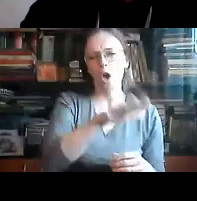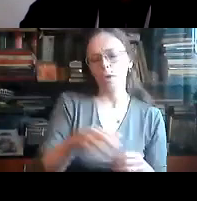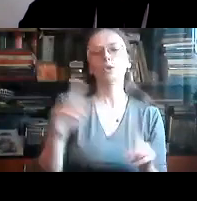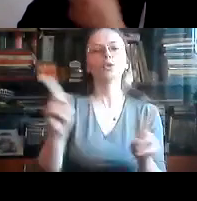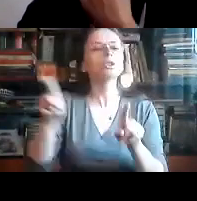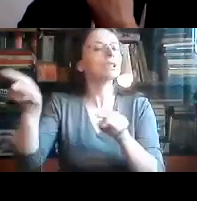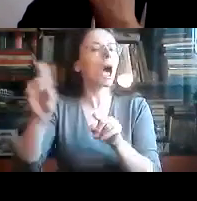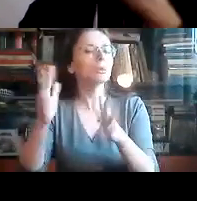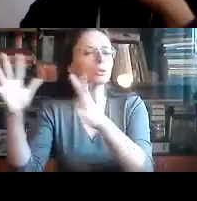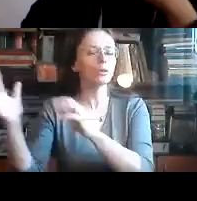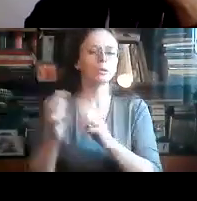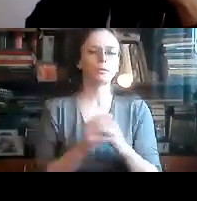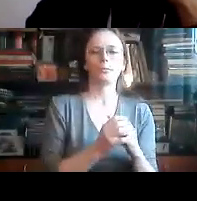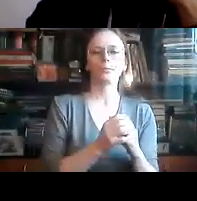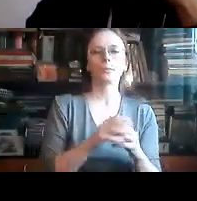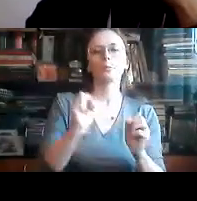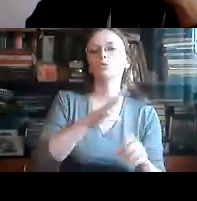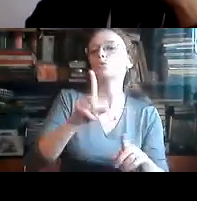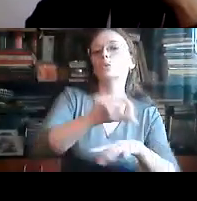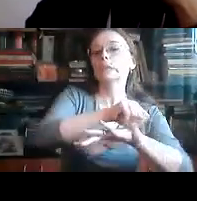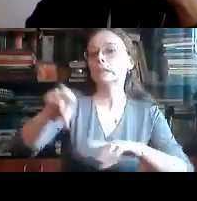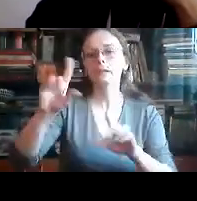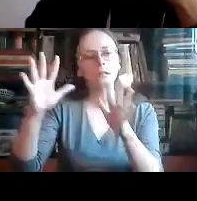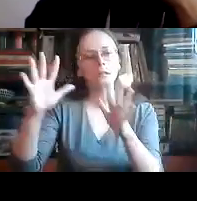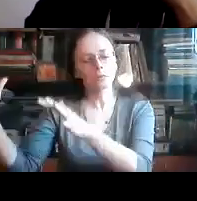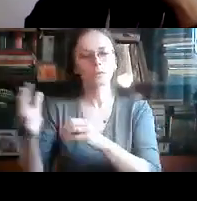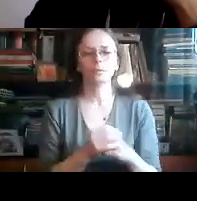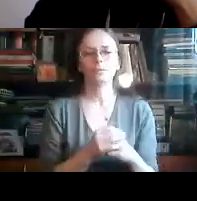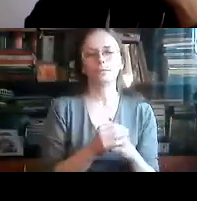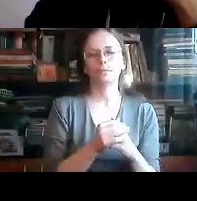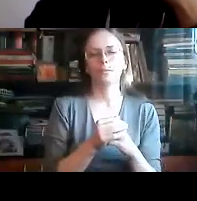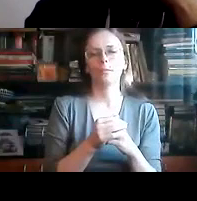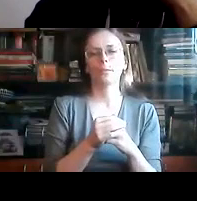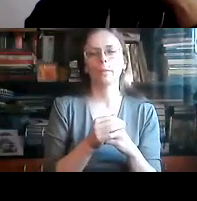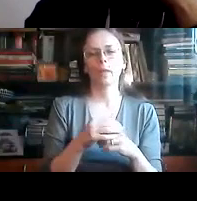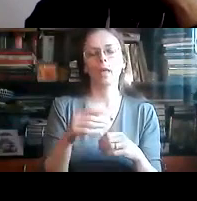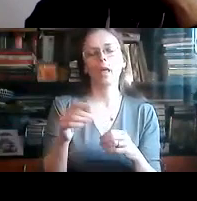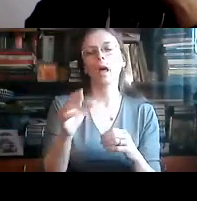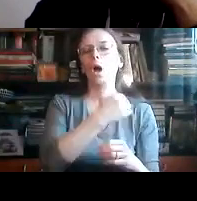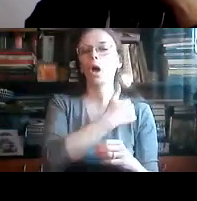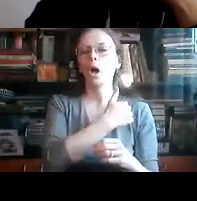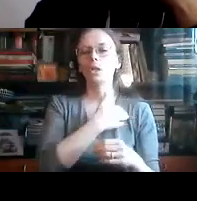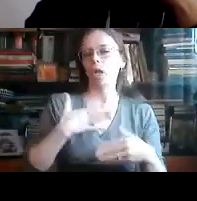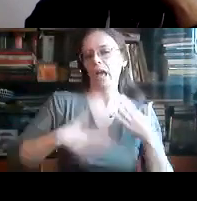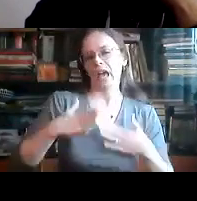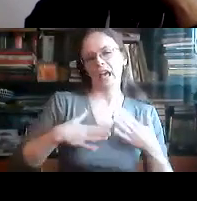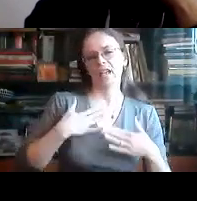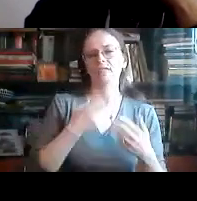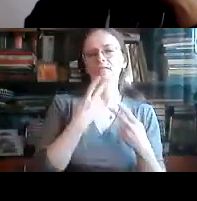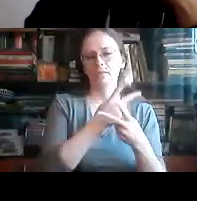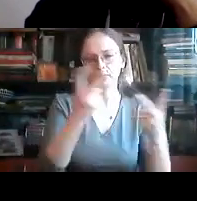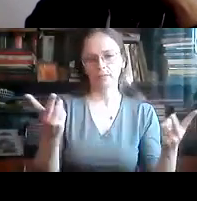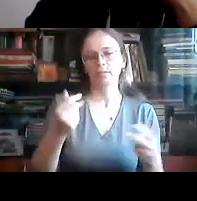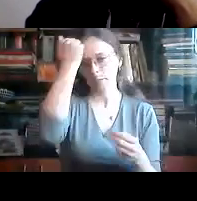быть взгляд. Вот, и я очень рада, что с нами Эмма сегодня, и которая переводит на